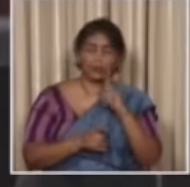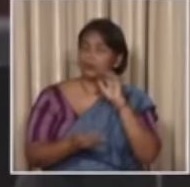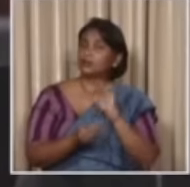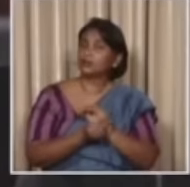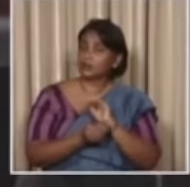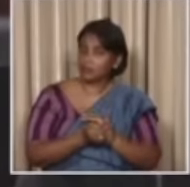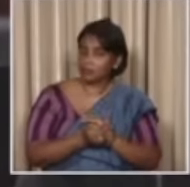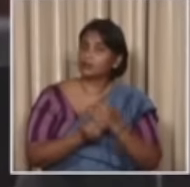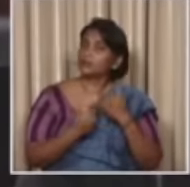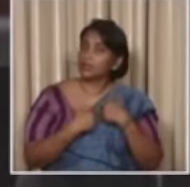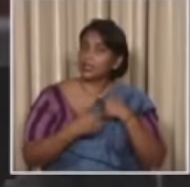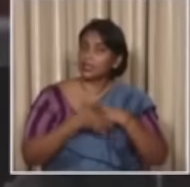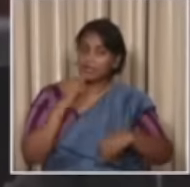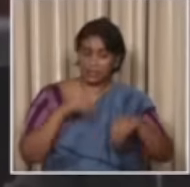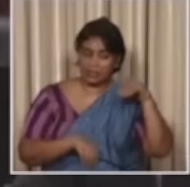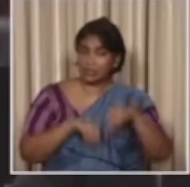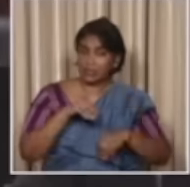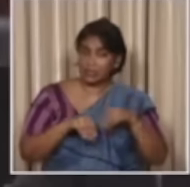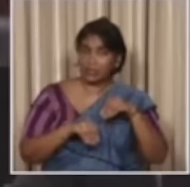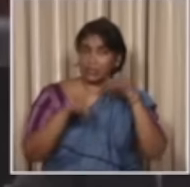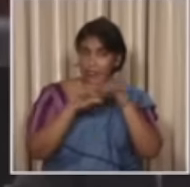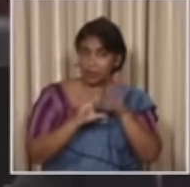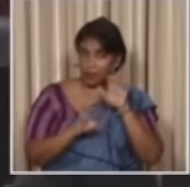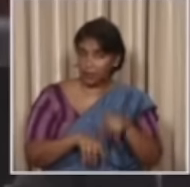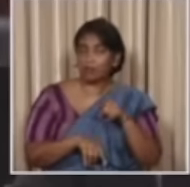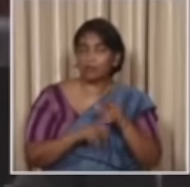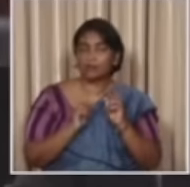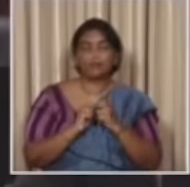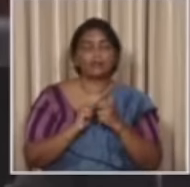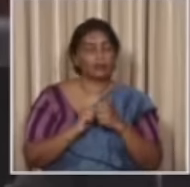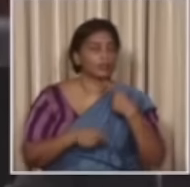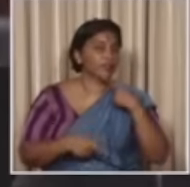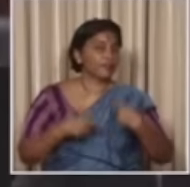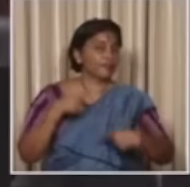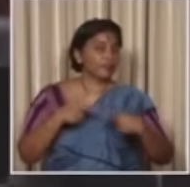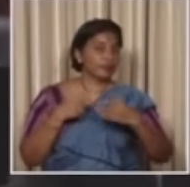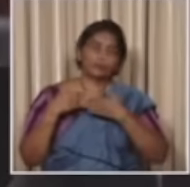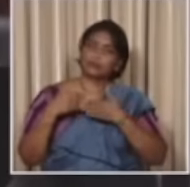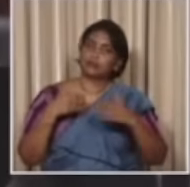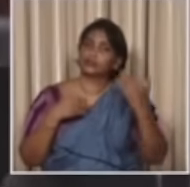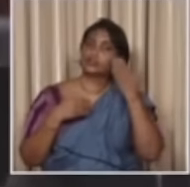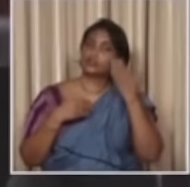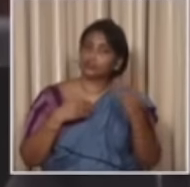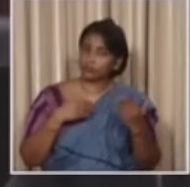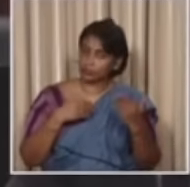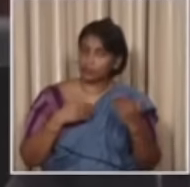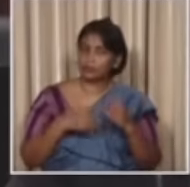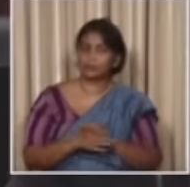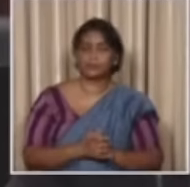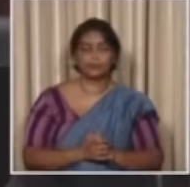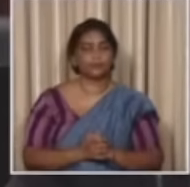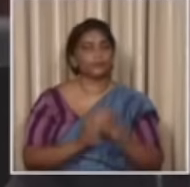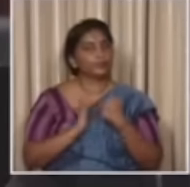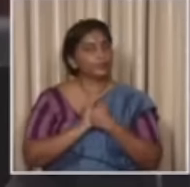ප්‍රවේශම අපේ දේශපාලකයන් තුළ තියෙනවාද කියන ගැටලුව මේ විවාදය පුරාම අපිට දකින්න ලැබුණා.